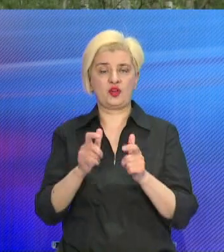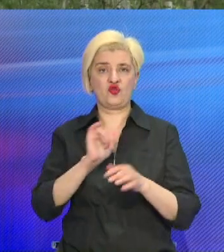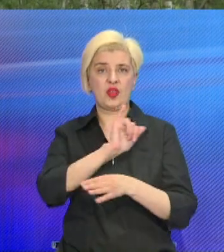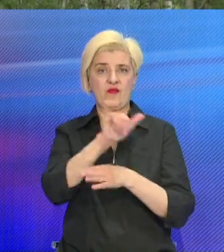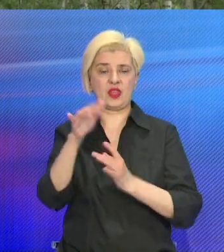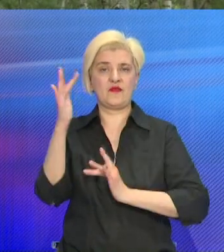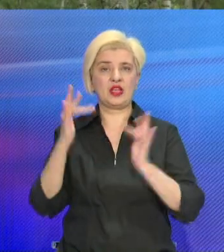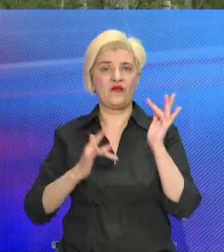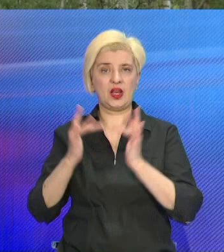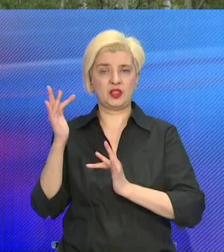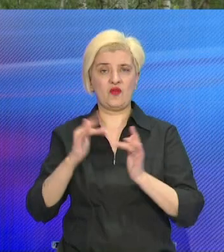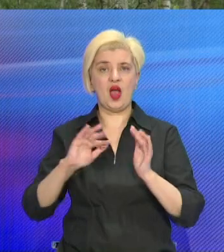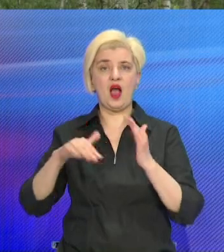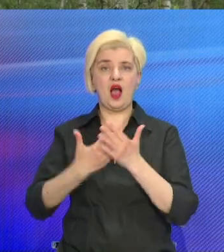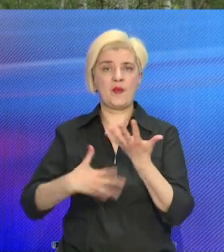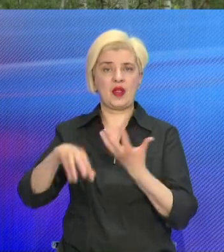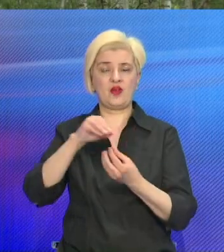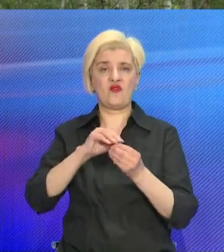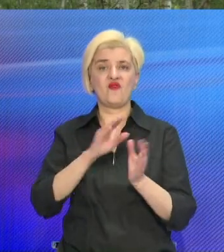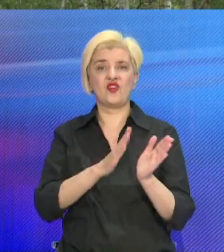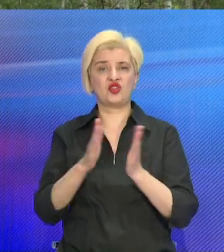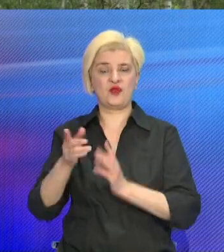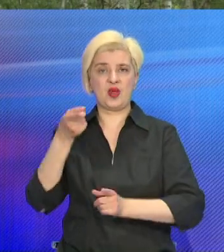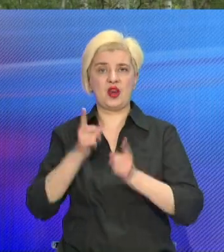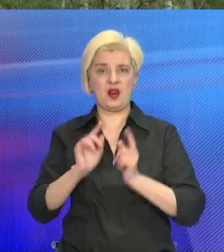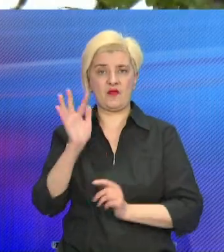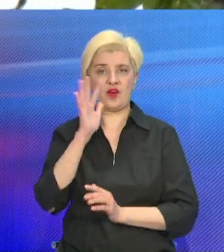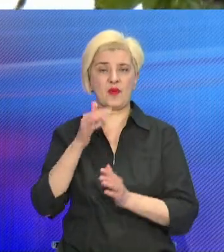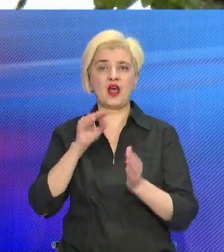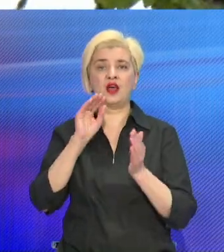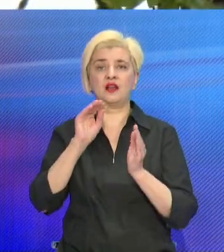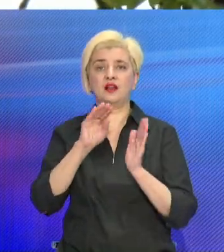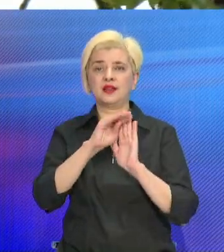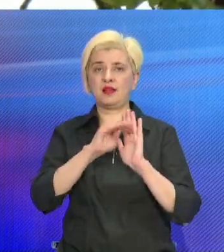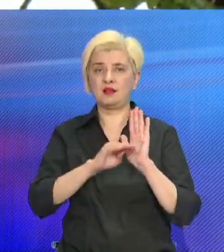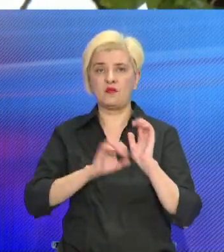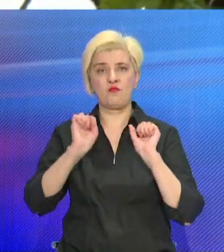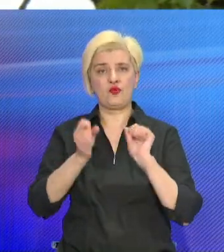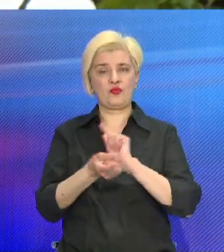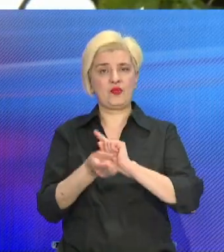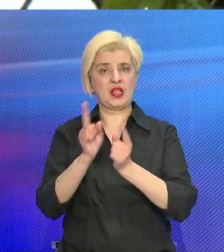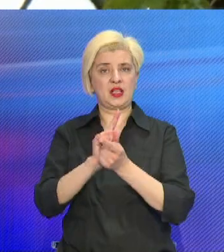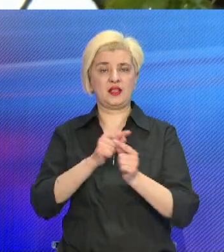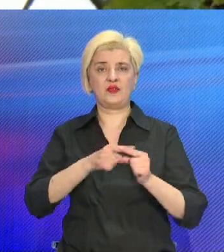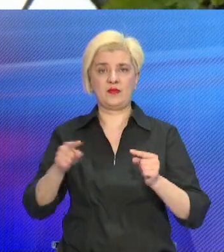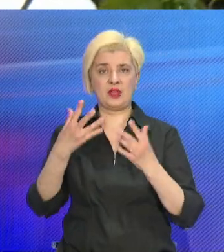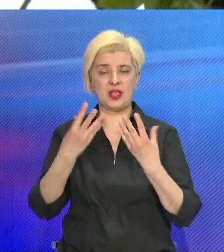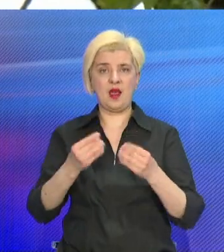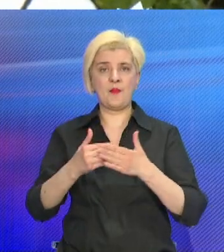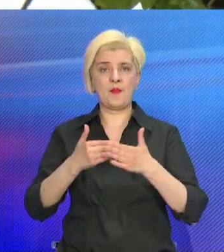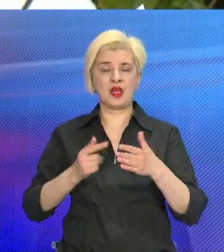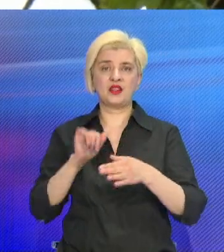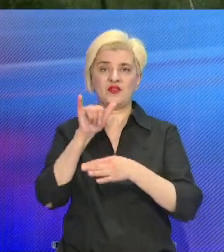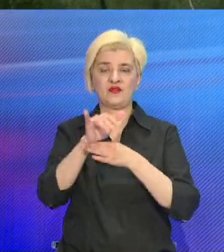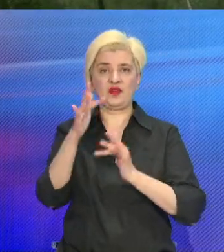лесов. Яна обновляется в режиме реального часу. Данные могут меняться на протягу дня. Перед визитом в лес варто